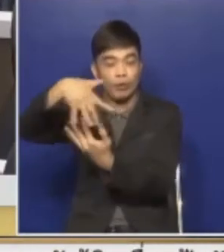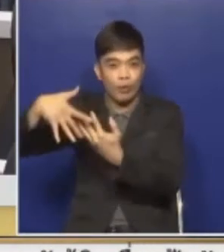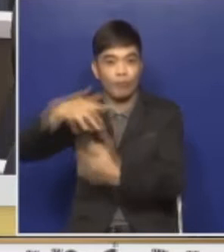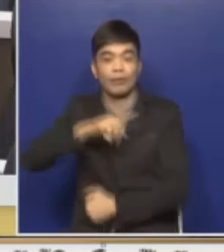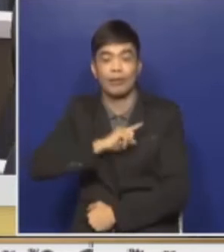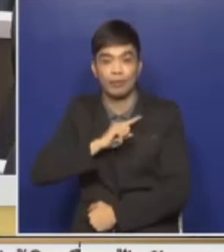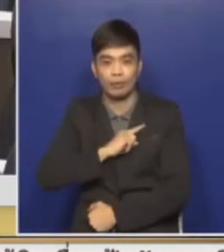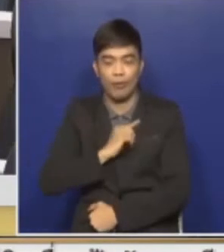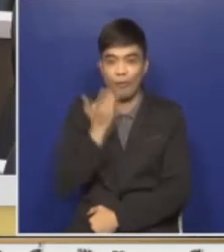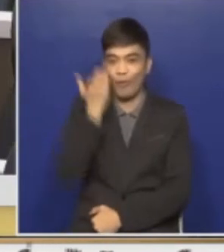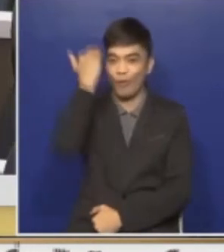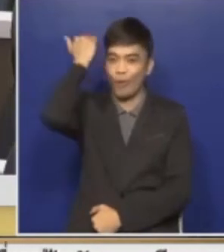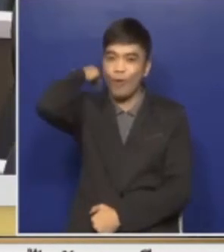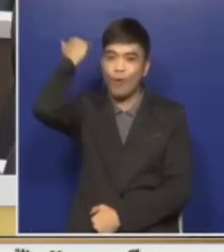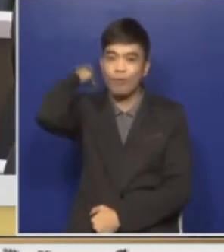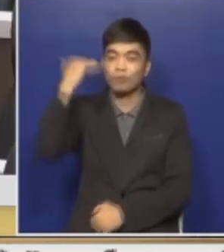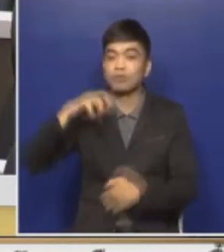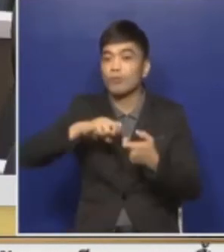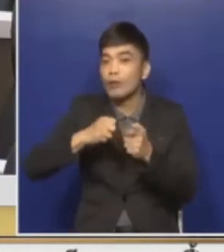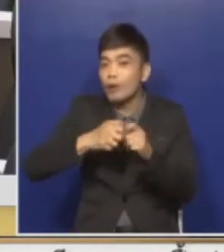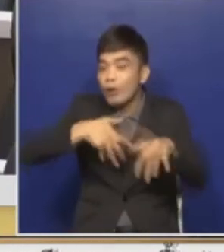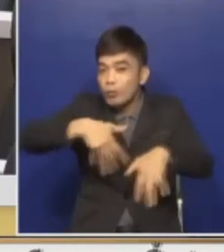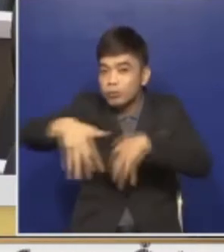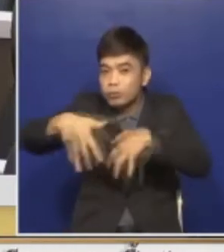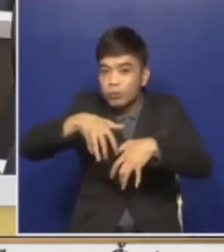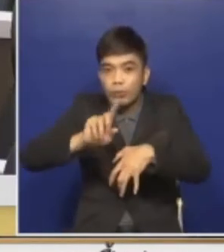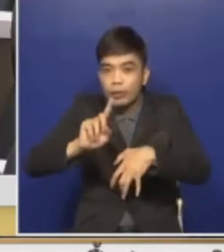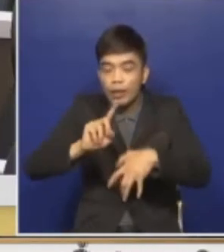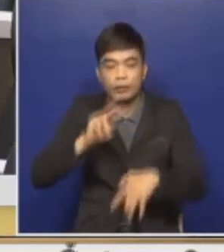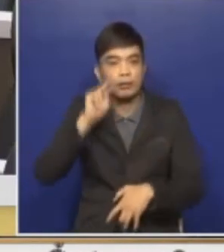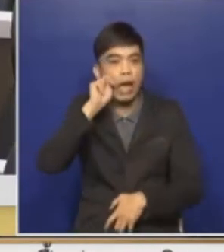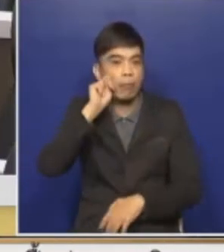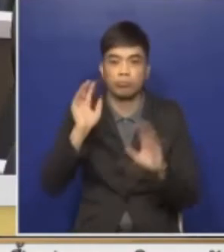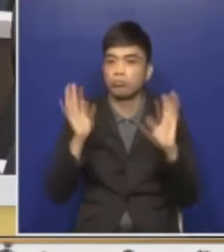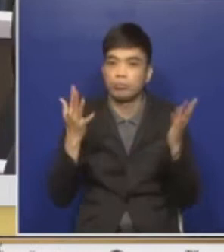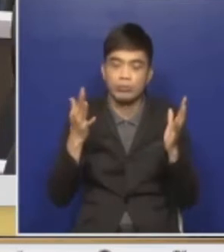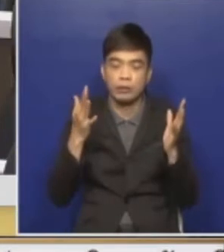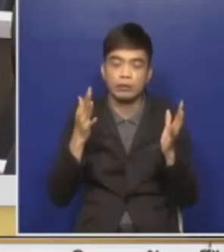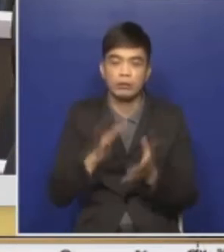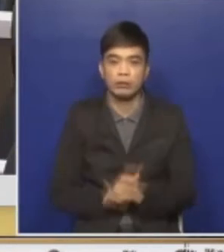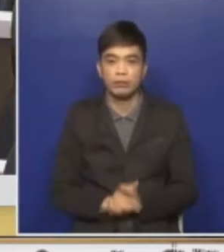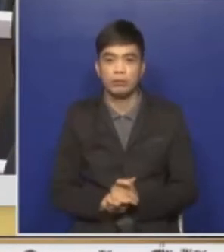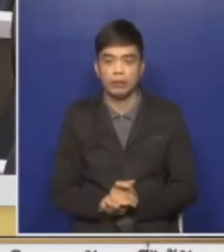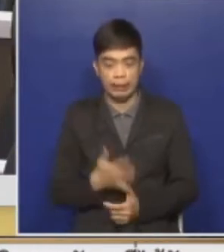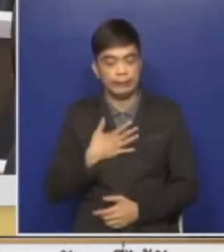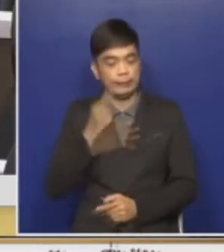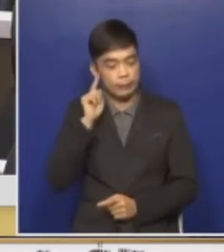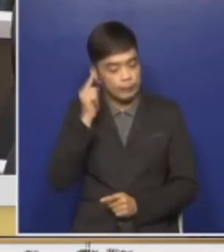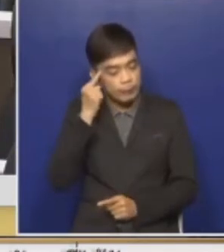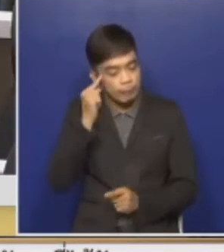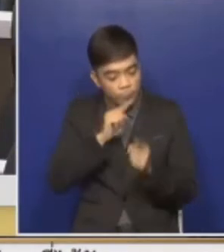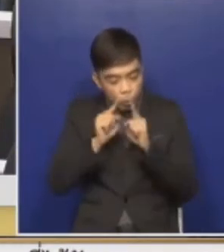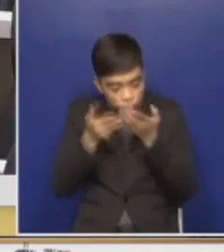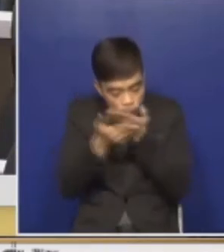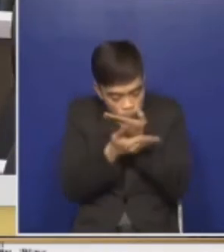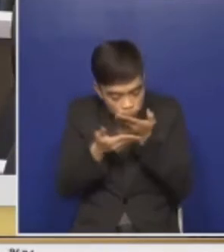งที่ผ่านมานะคะพี่น้องประชาชนขาดน้ำอุปโภคบริโภคและดิฉันเองและชุมชนก็ได้ปรึกษาหารือกันว่าเราจะทำอย่าง